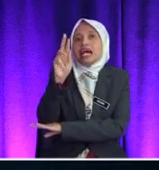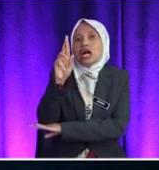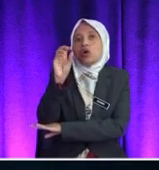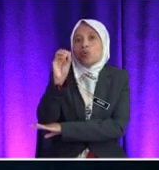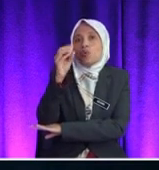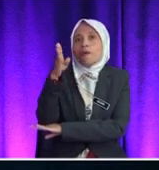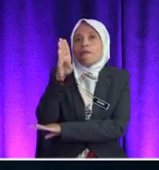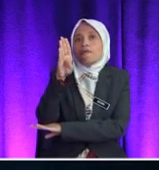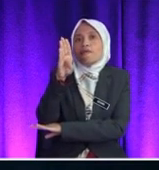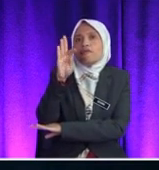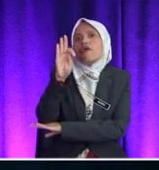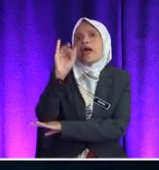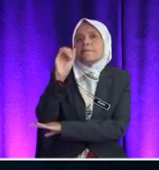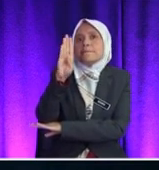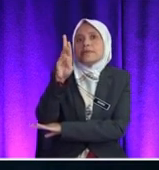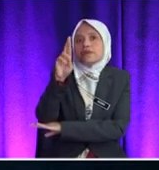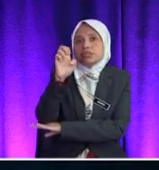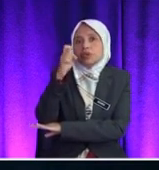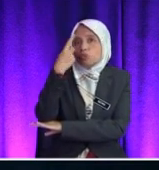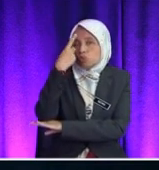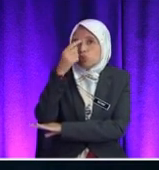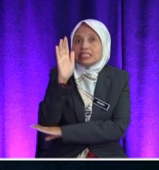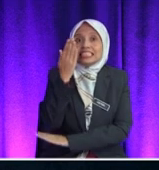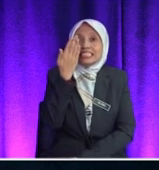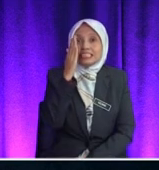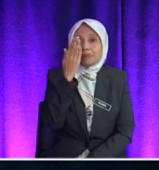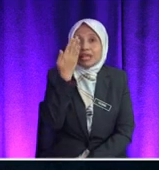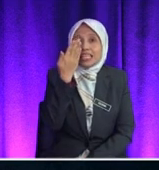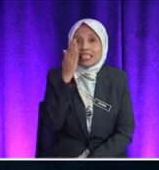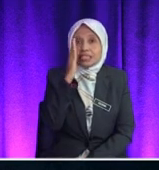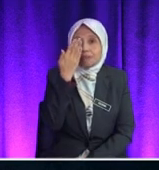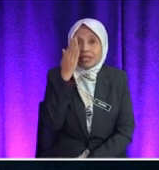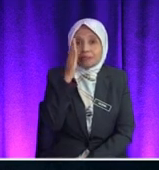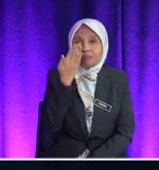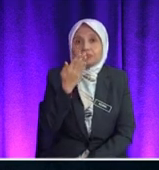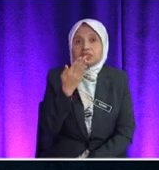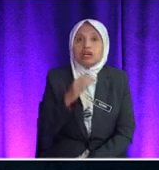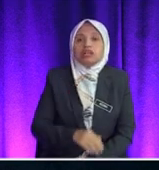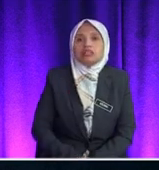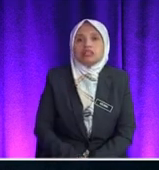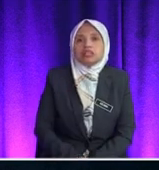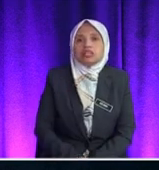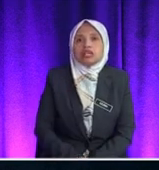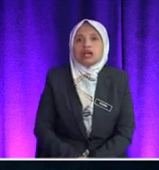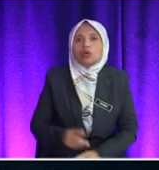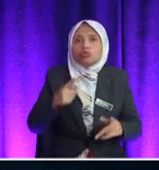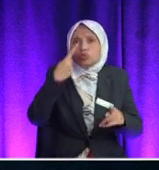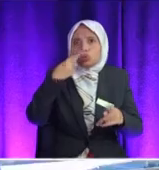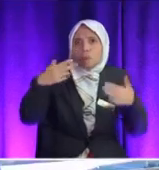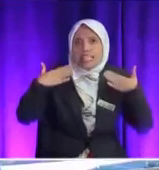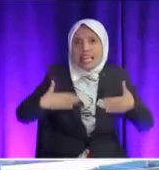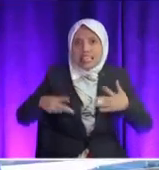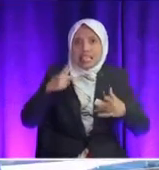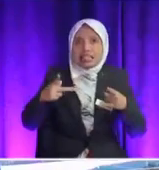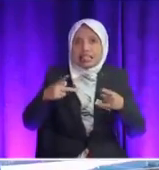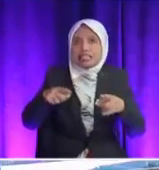untuk cermin kenderaan ini cumi-cumi Nah kita tes kali kayak ada enggak badan tuh dia the